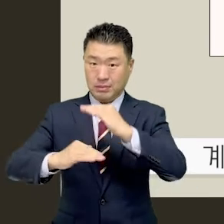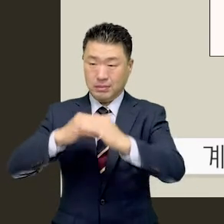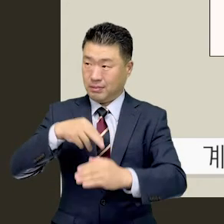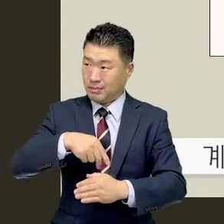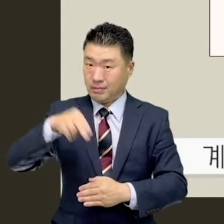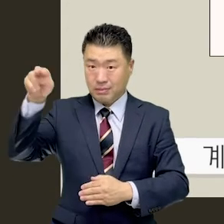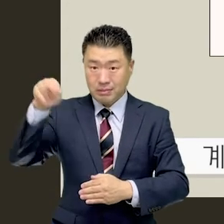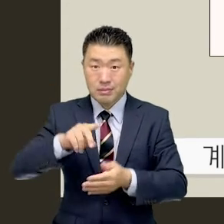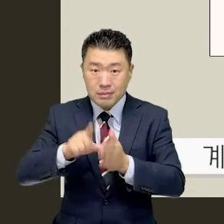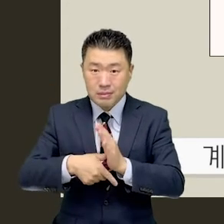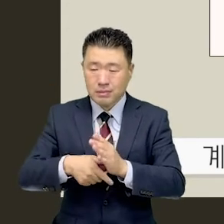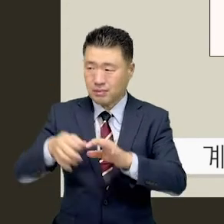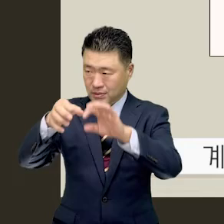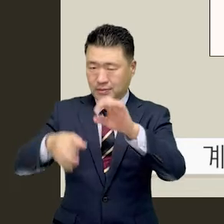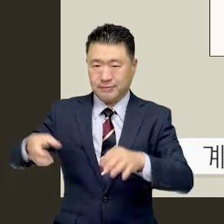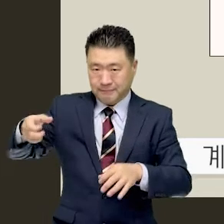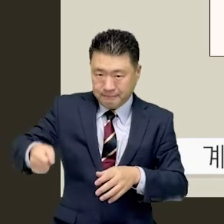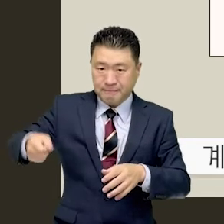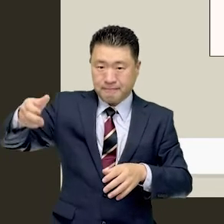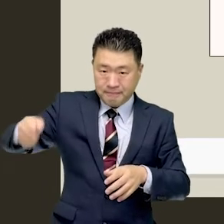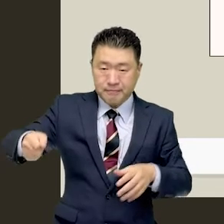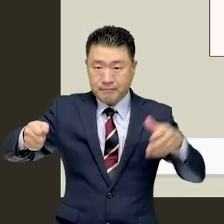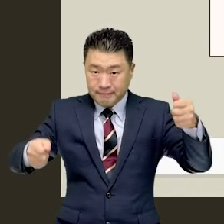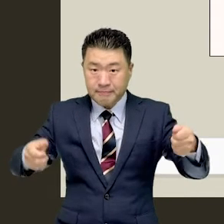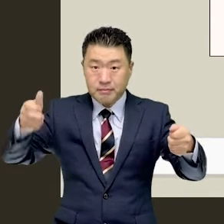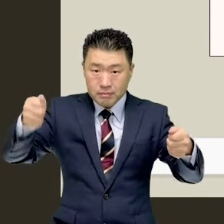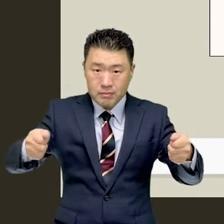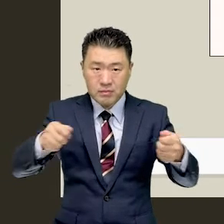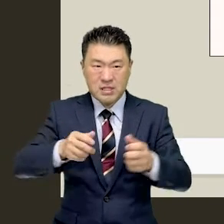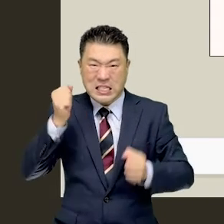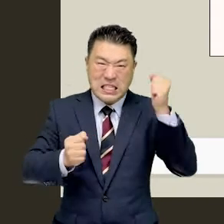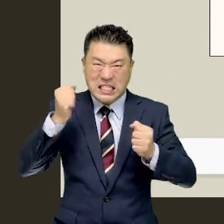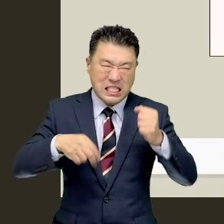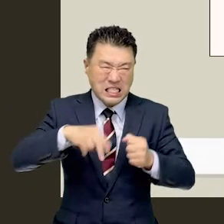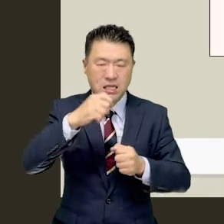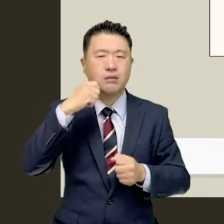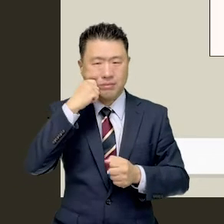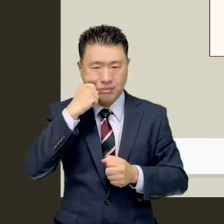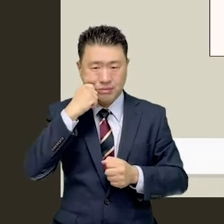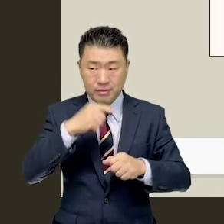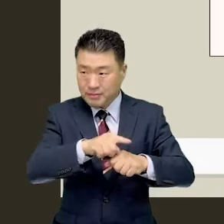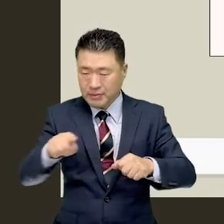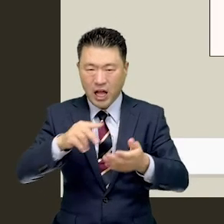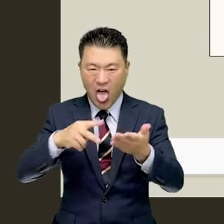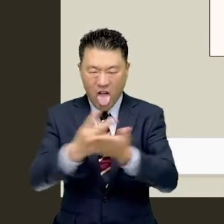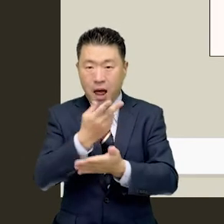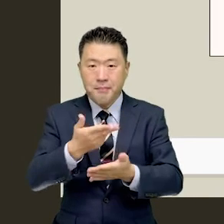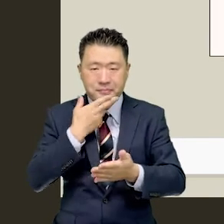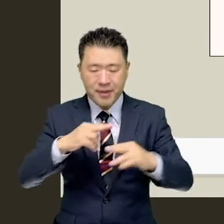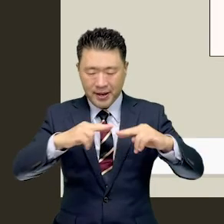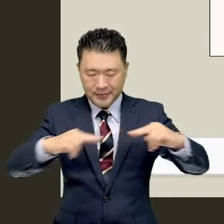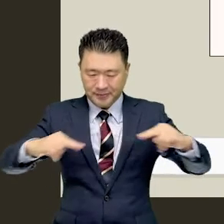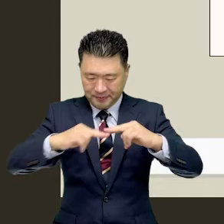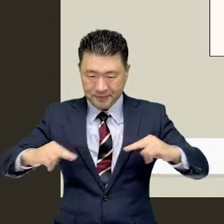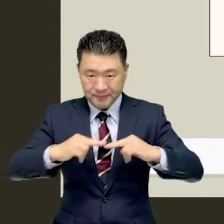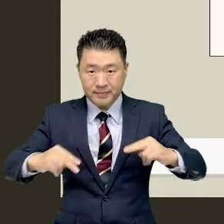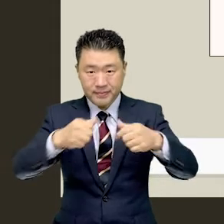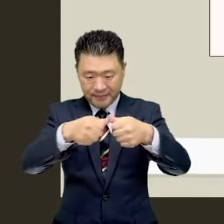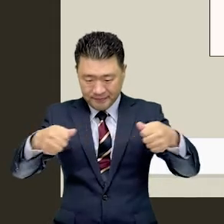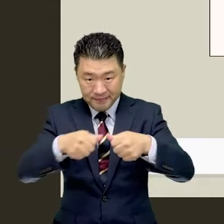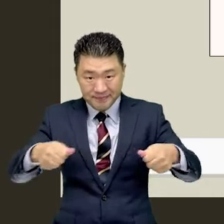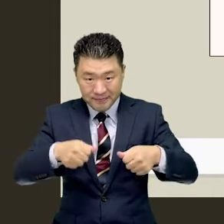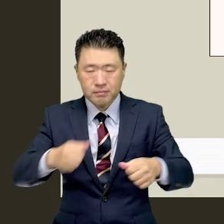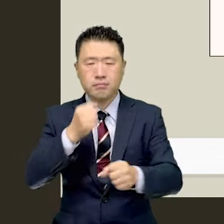때는 손잡이를 잡고 뛰지 않아야 하며 계단에 미끄럼 방지용 테이프를 부착해 미끄러져 넘어지는 사고를